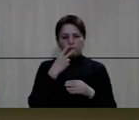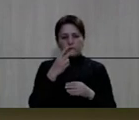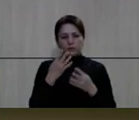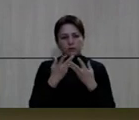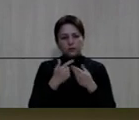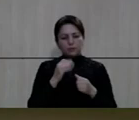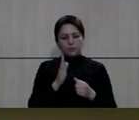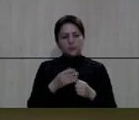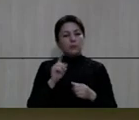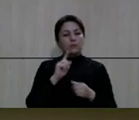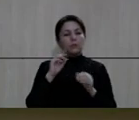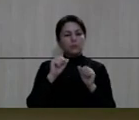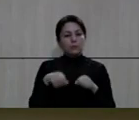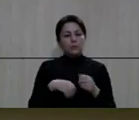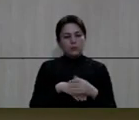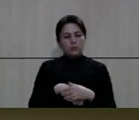nimalar mumkin?